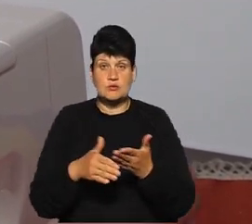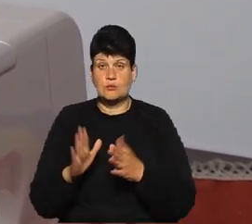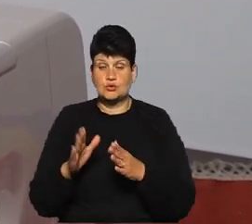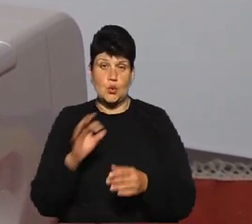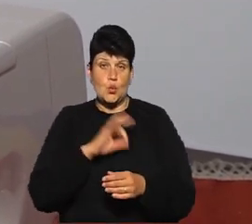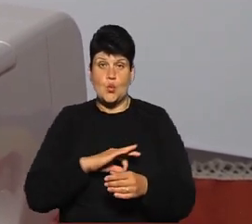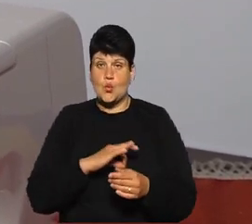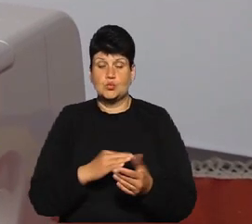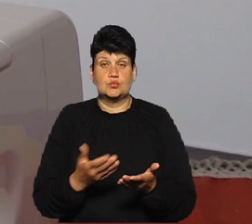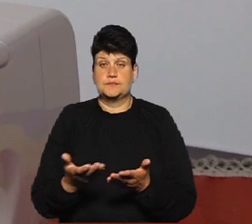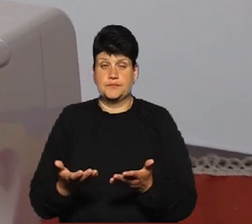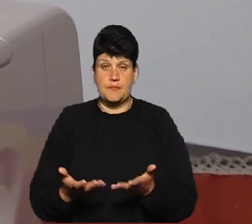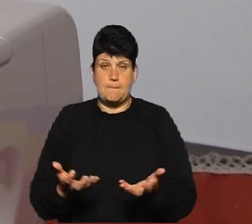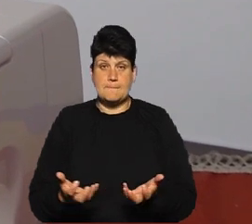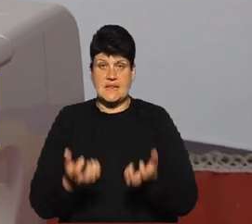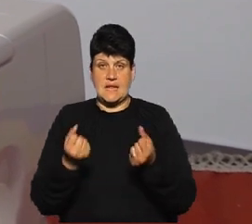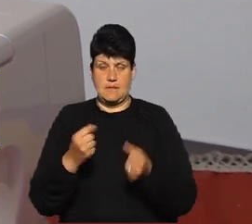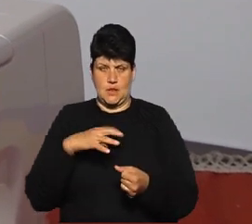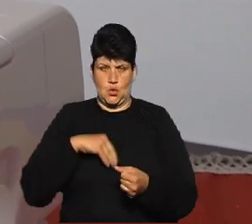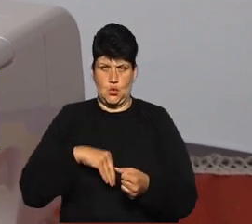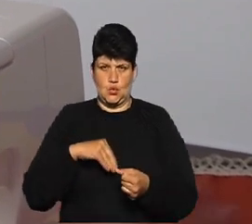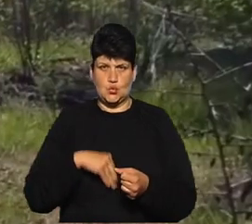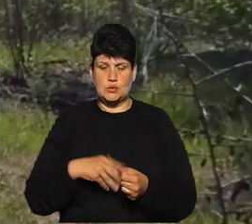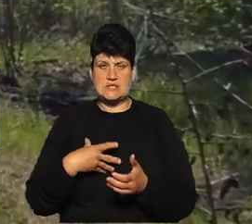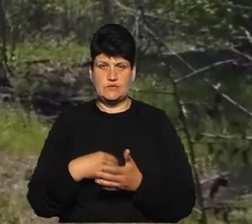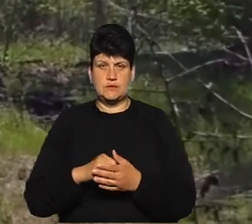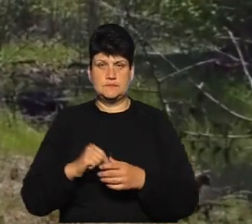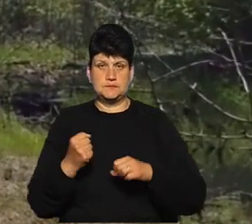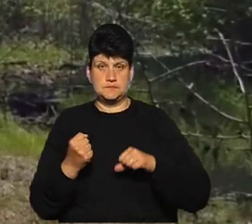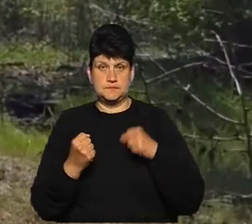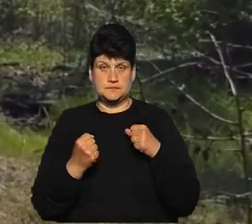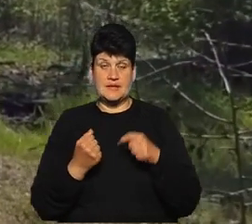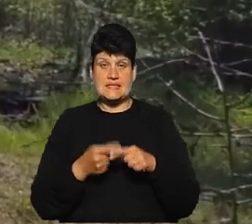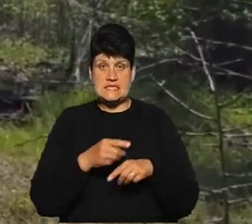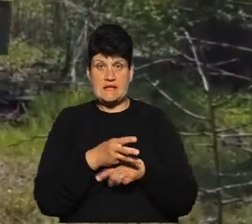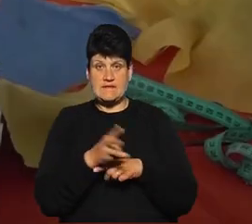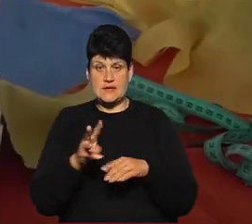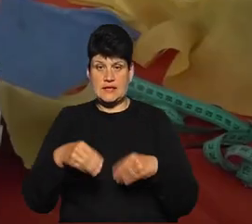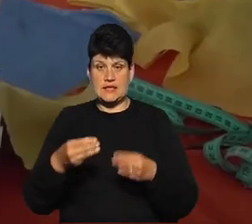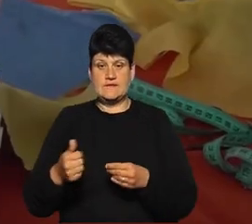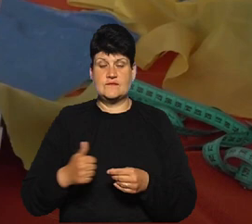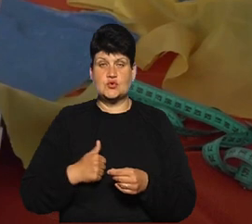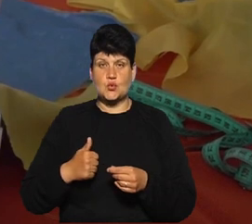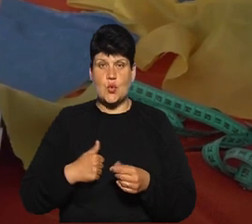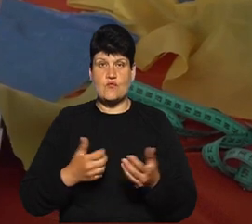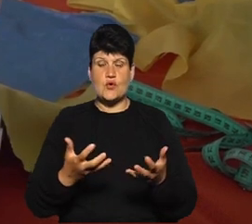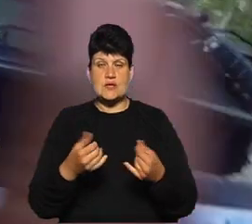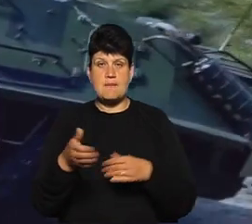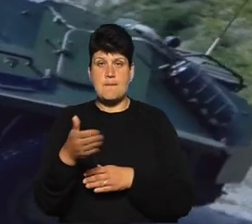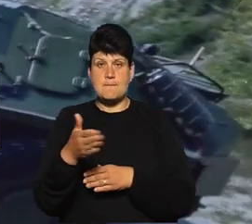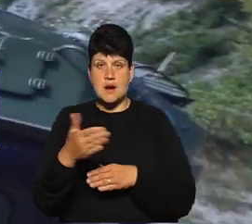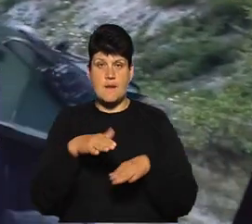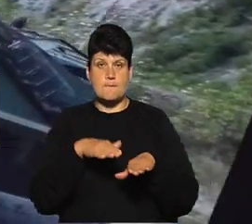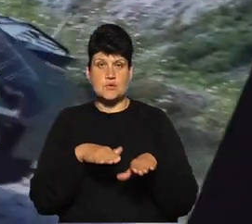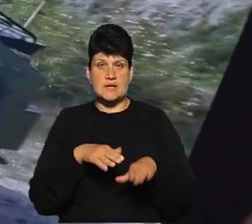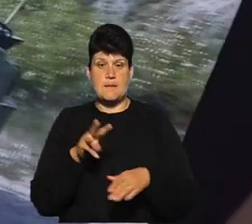підрозділу, підтримати дух, бойовий дух своїх побратимів. Це відео надіслали військові, які отримали прапор, що пошила